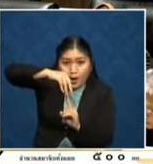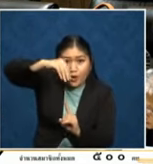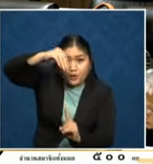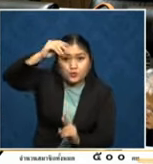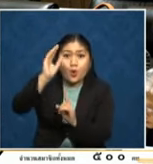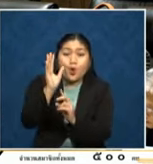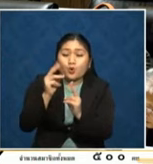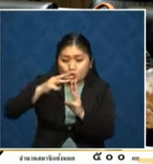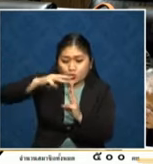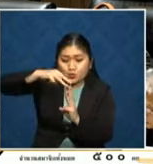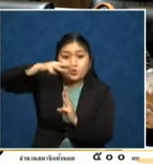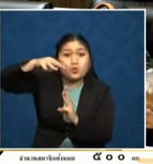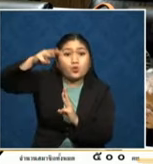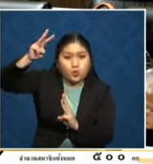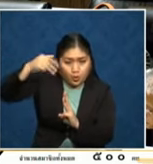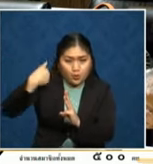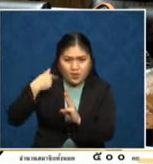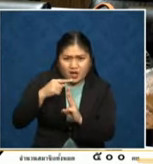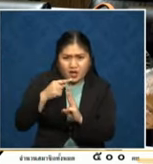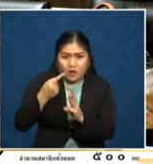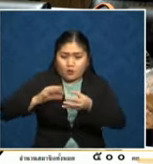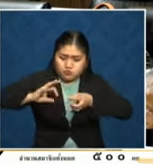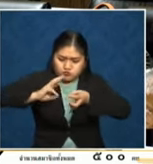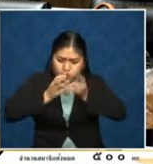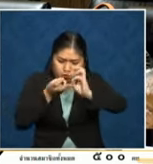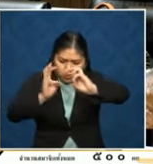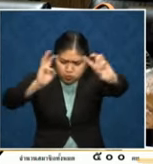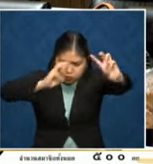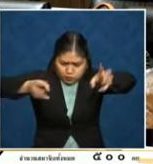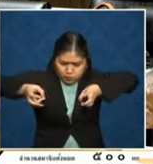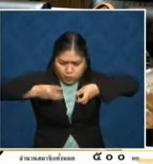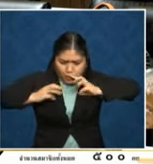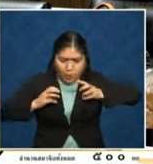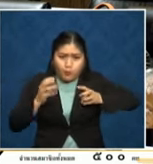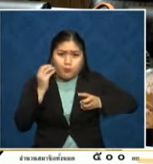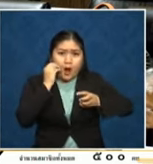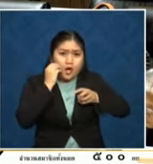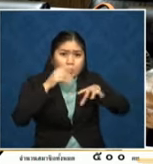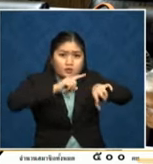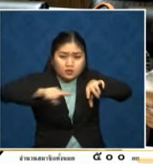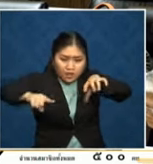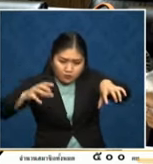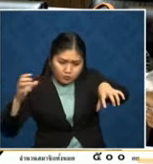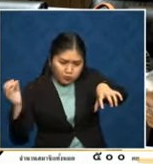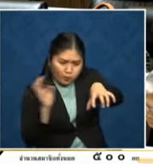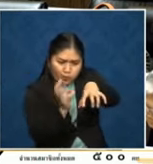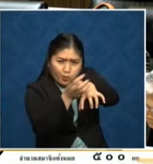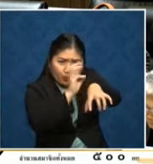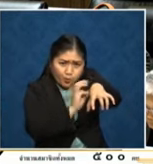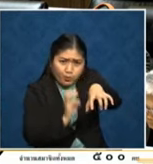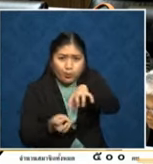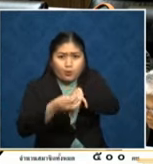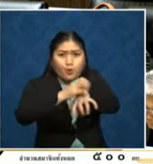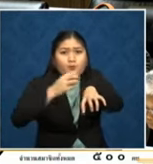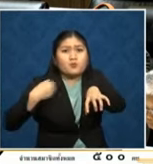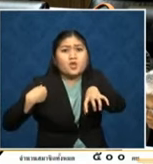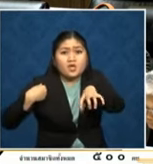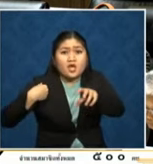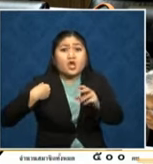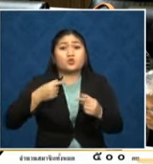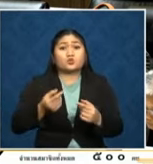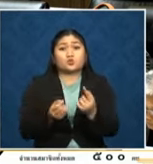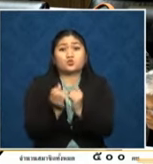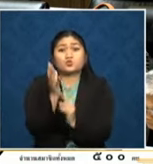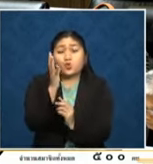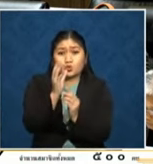จังหวัดปทุมธานีทำให้ติดเสื้อผ้าติดมุ้งลวดบ้านประชาชนสร้างความเดือดร้อนรำคาญต้นธูปฤาษี